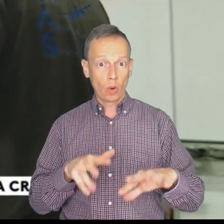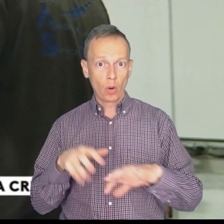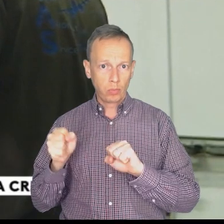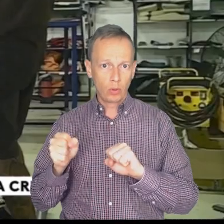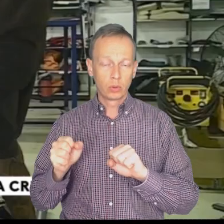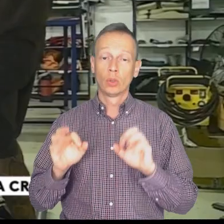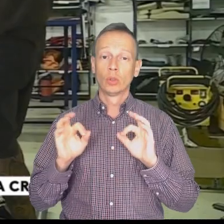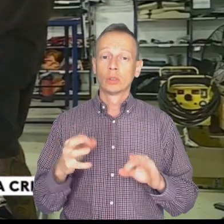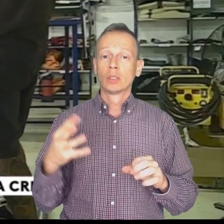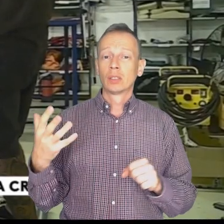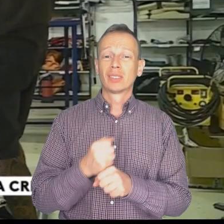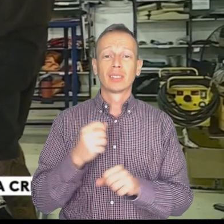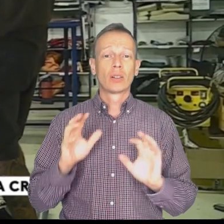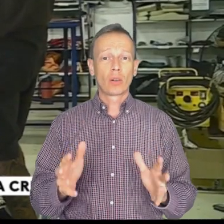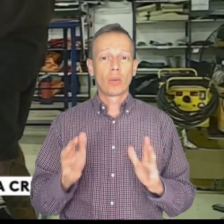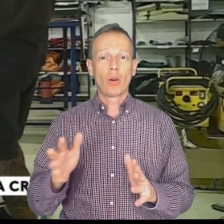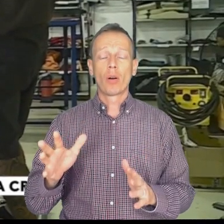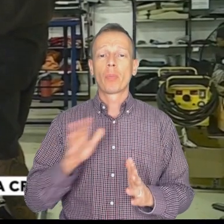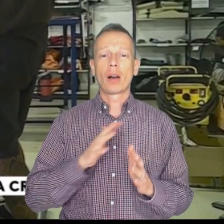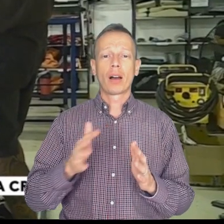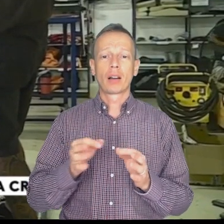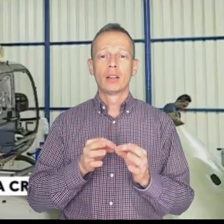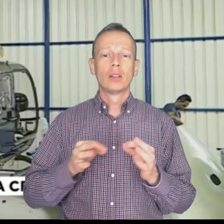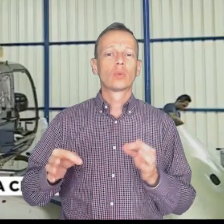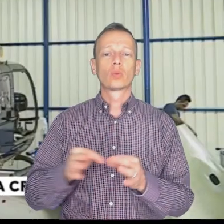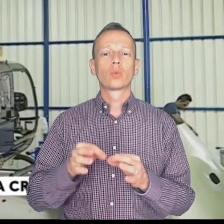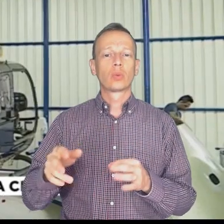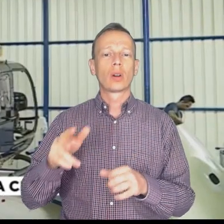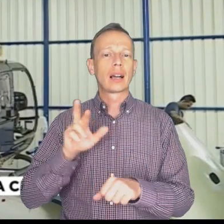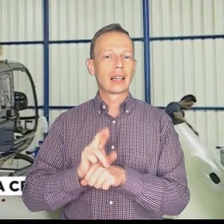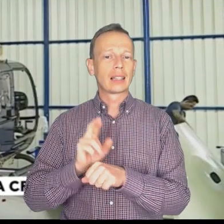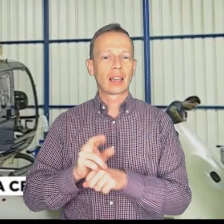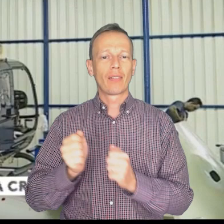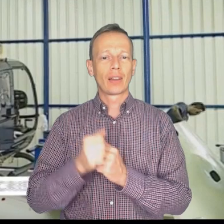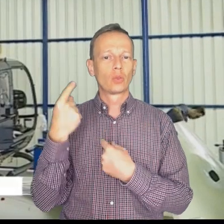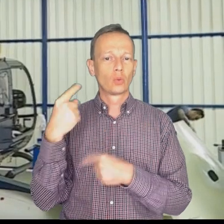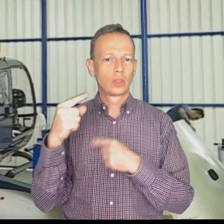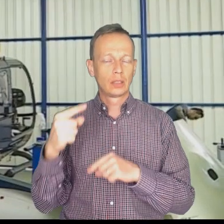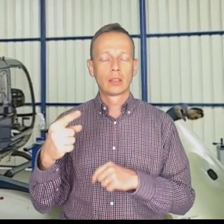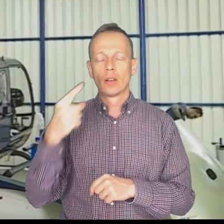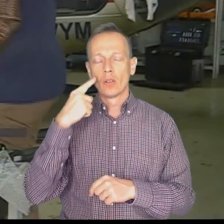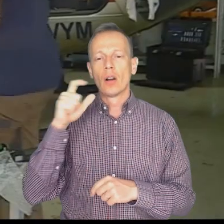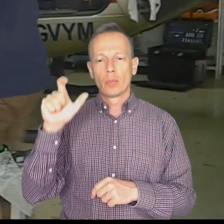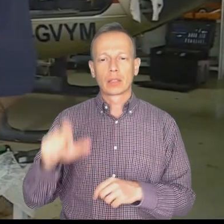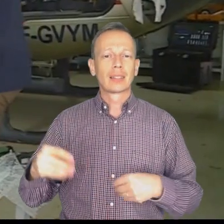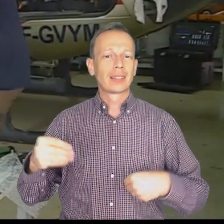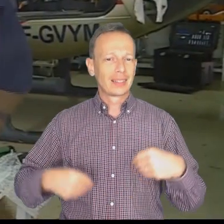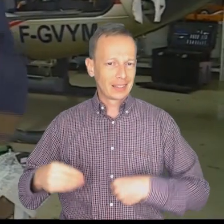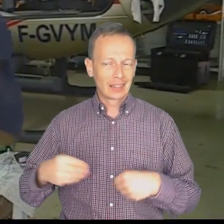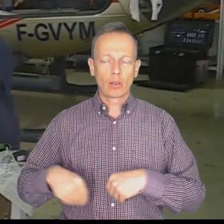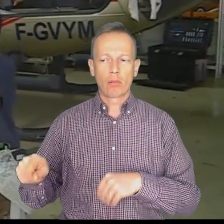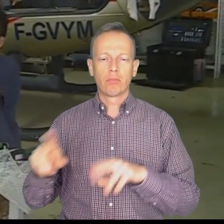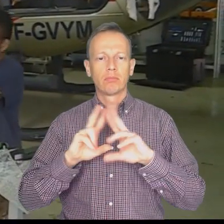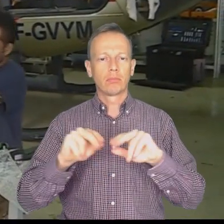été possible grâce aux tours réservés par les touristes. Les précisions de Laurent Touvron, directeur d'exploitation de Tahiti Nui